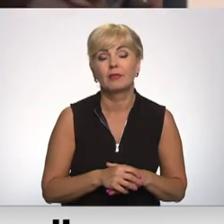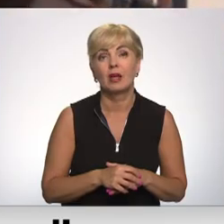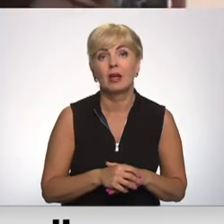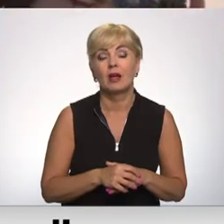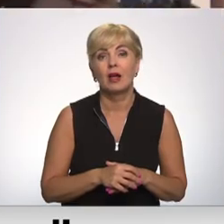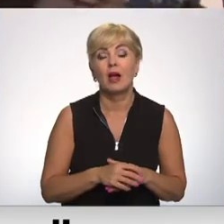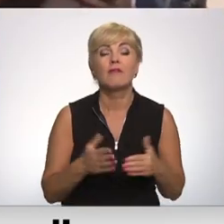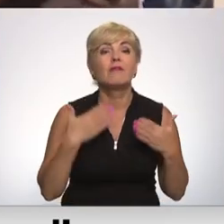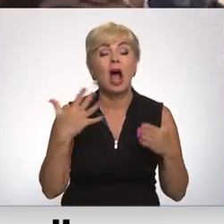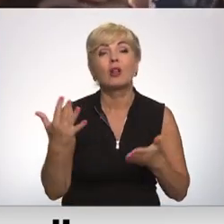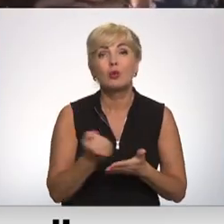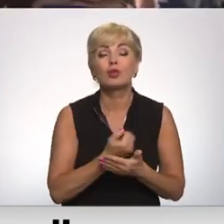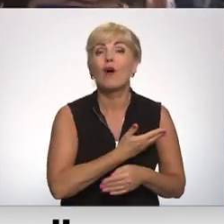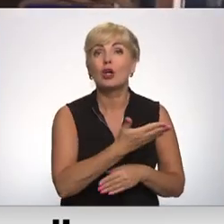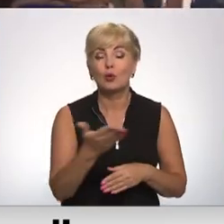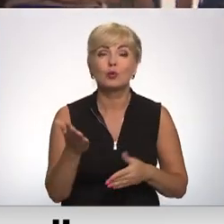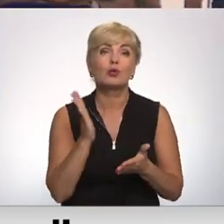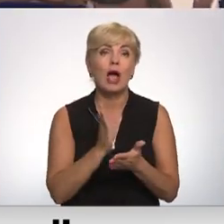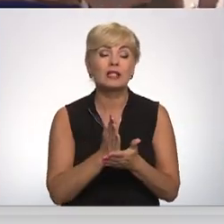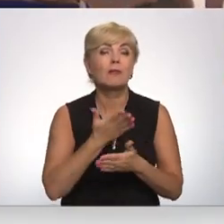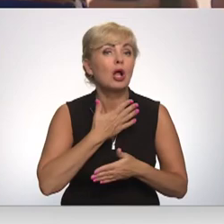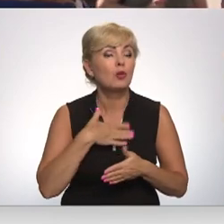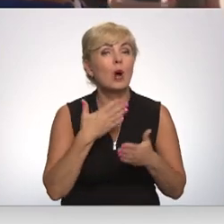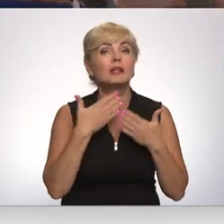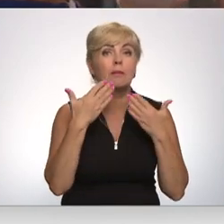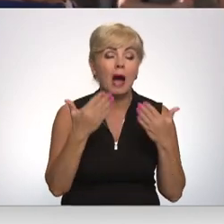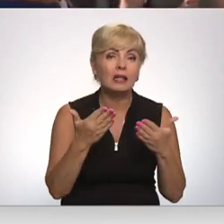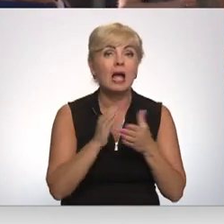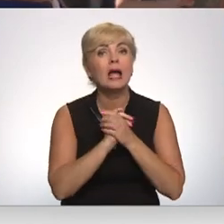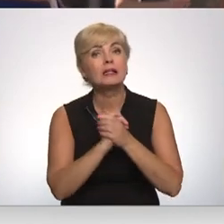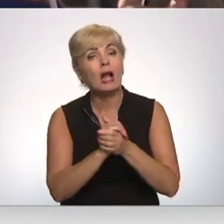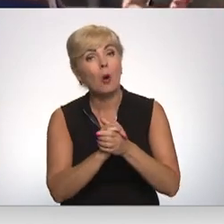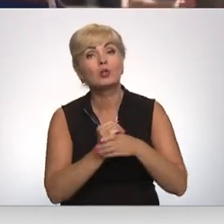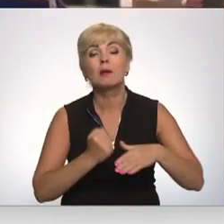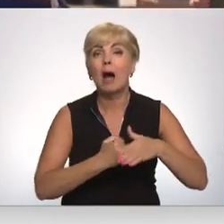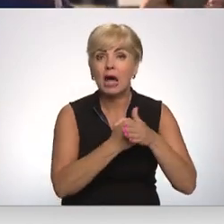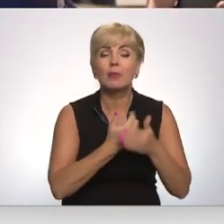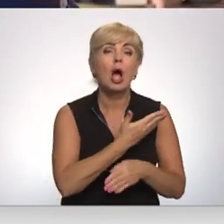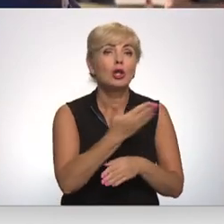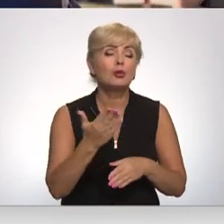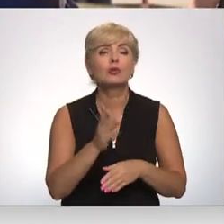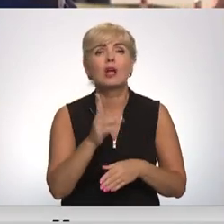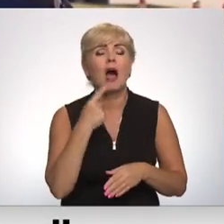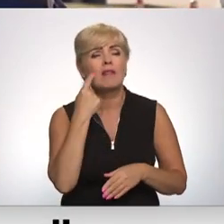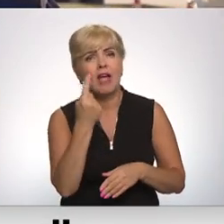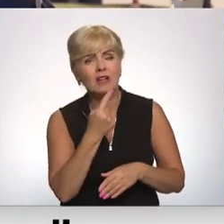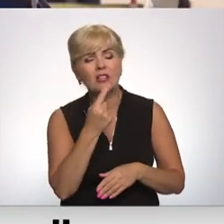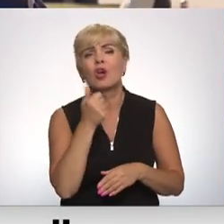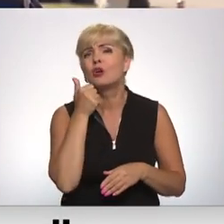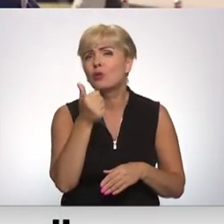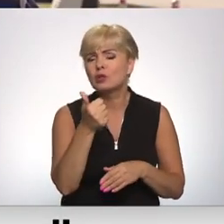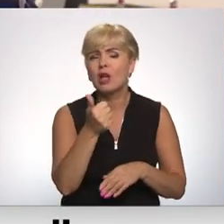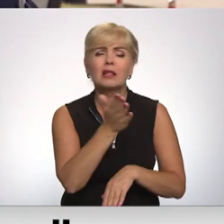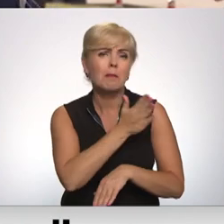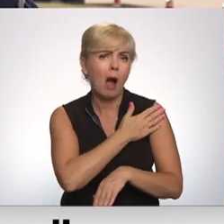Vēlu uzvaru. Un jums esam ļoti pateicīgi par draudzību, atbalstu. Jūs esat kā neviens malači.